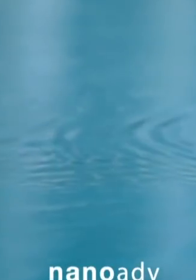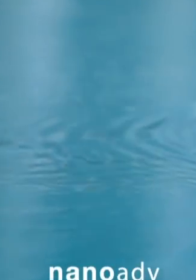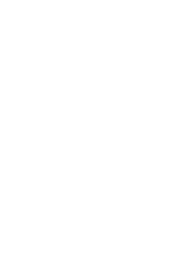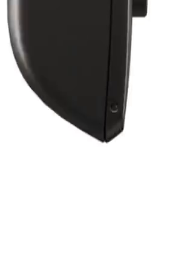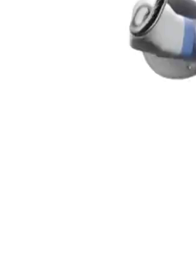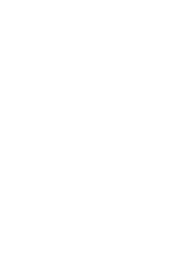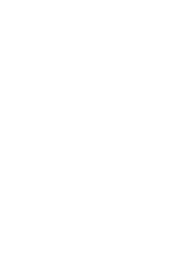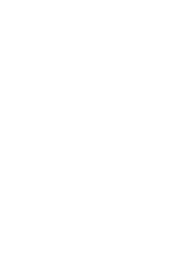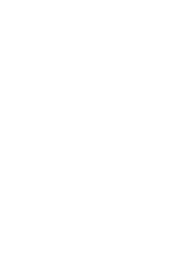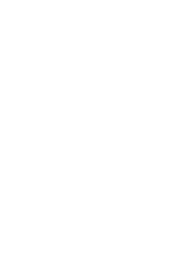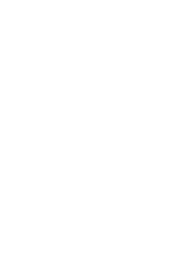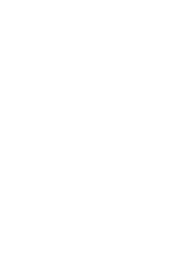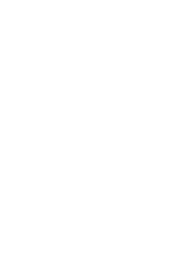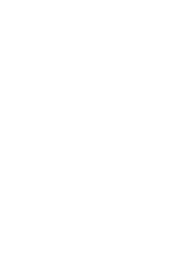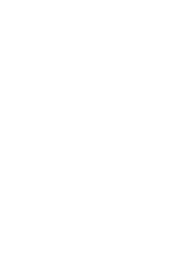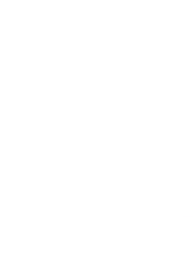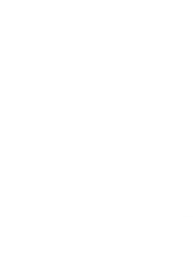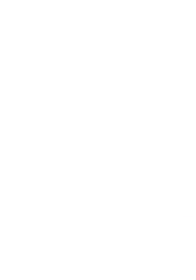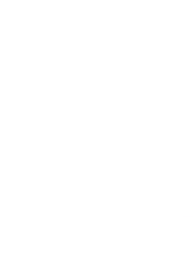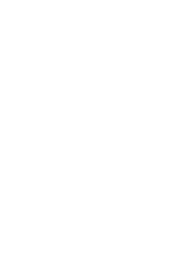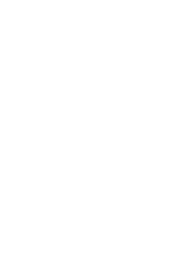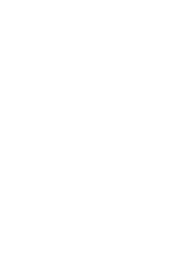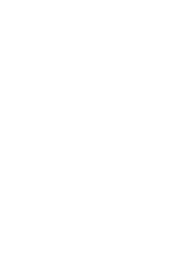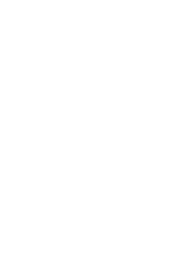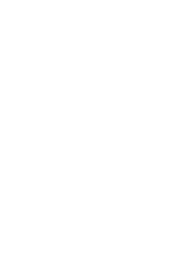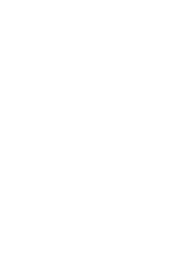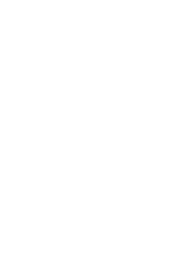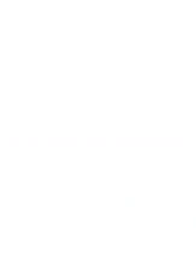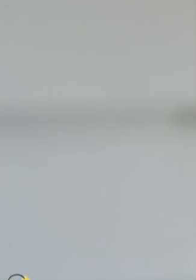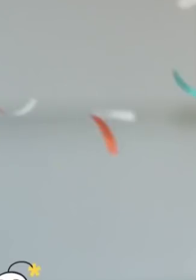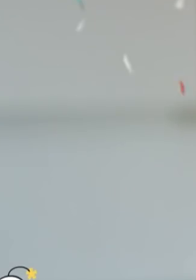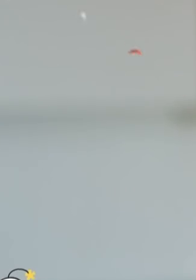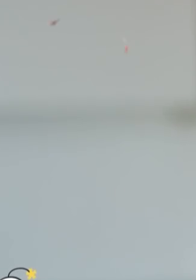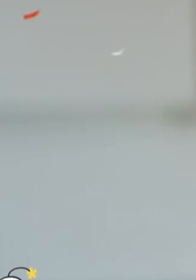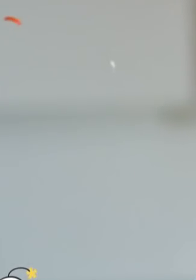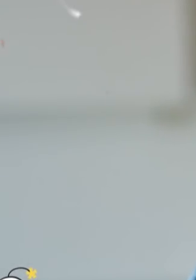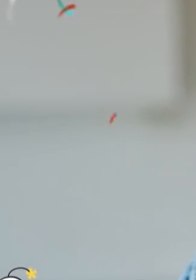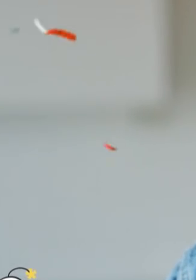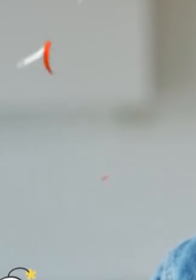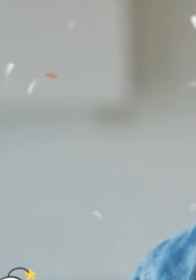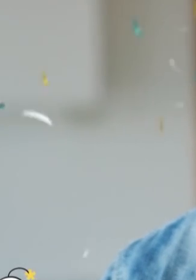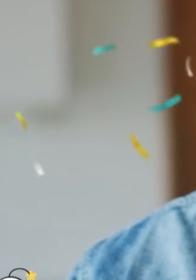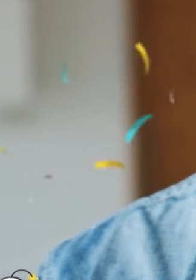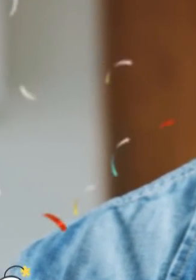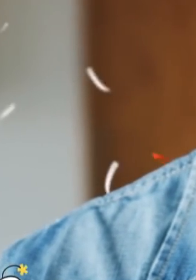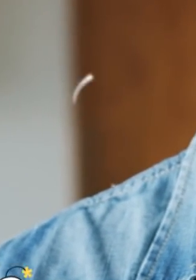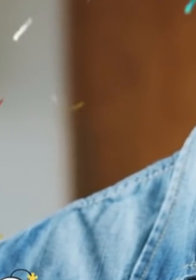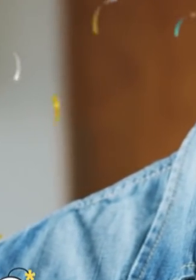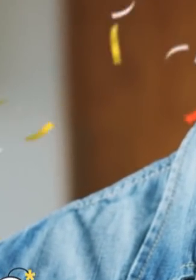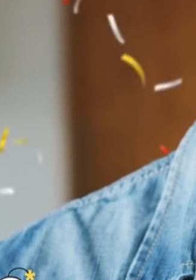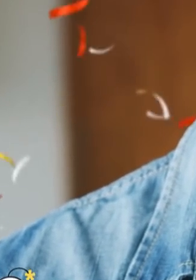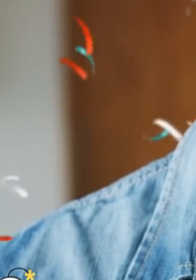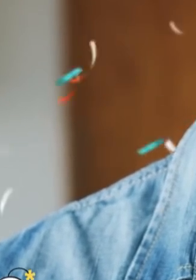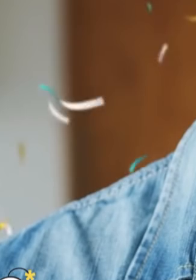יותר. ריסם וואן. מכשיר שמיעה מהפכני. מבית אודיומדיק. כשמקבלים חיוך חדש, חוגגים חיים